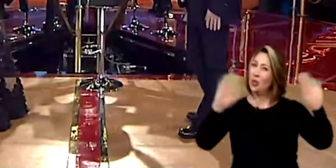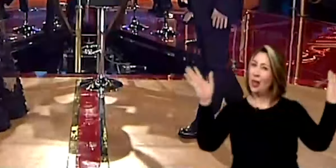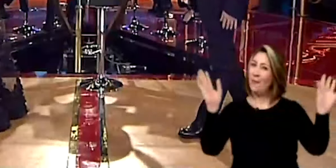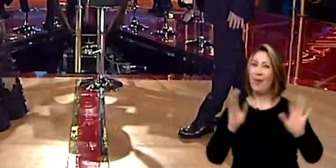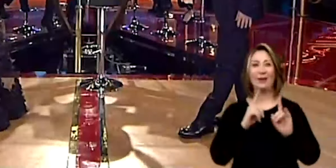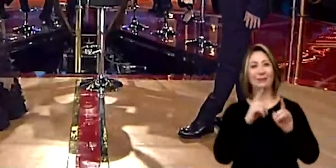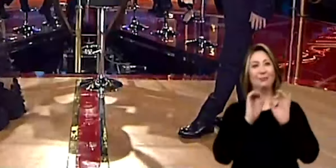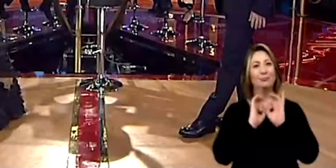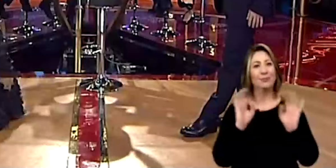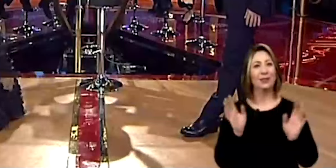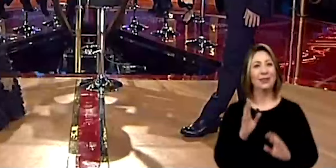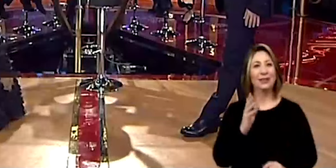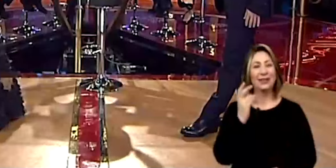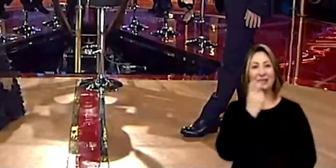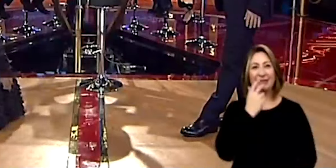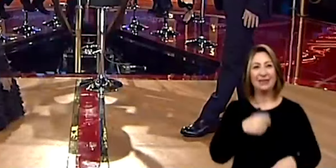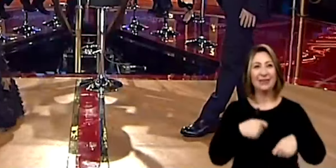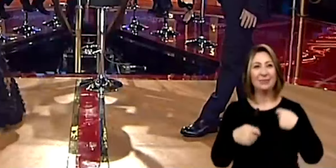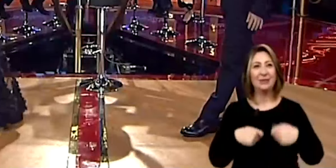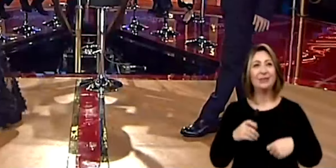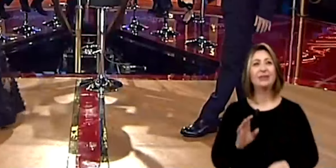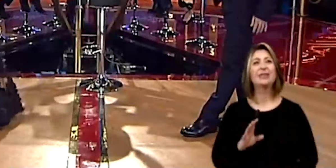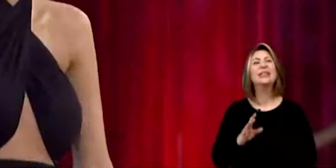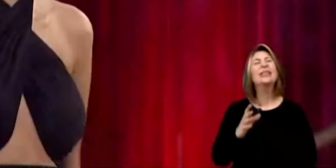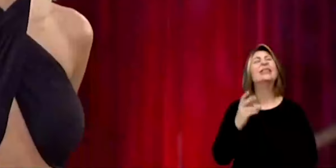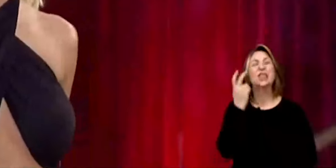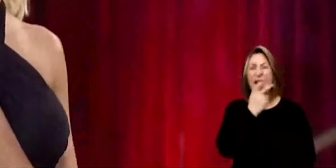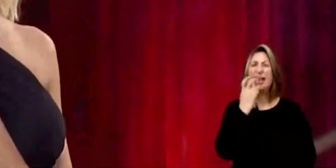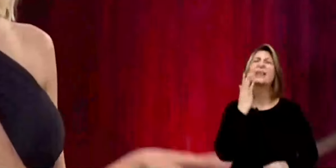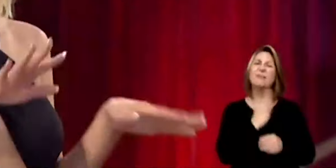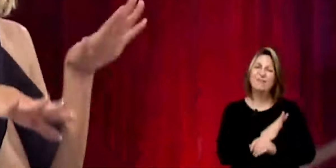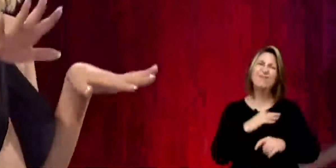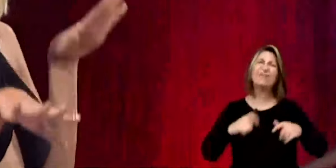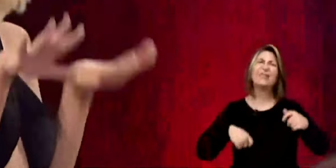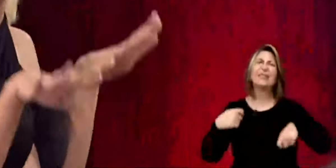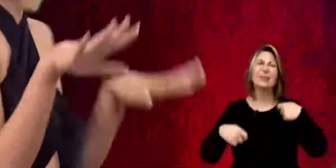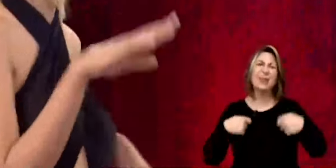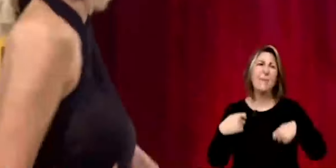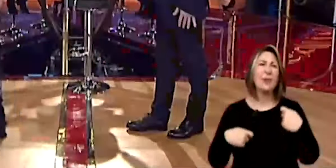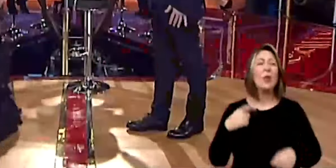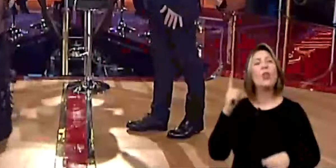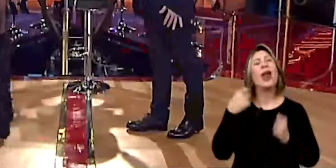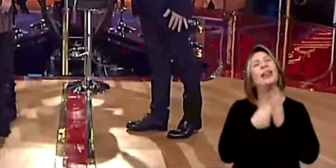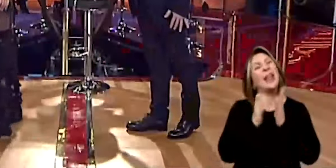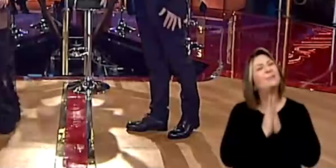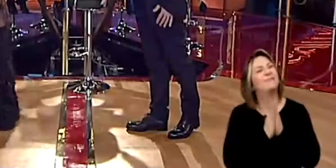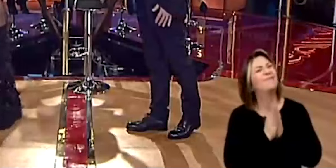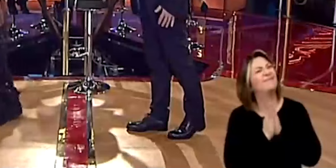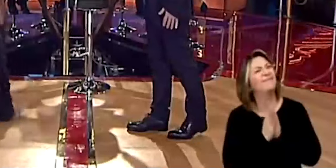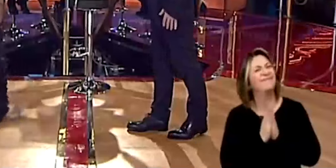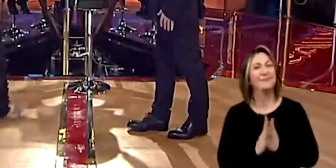Mükemmeldiniz. Mükemmeldiniz. Şarkı çok saçma sapan değil mi? Şarkı kesinlikle çok saçma sapandı. Onlar adına özür